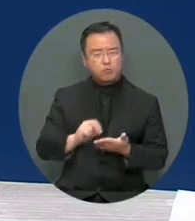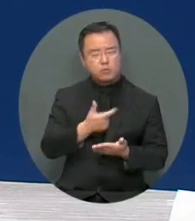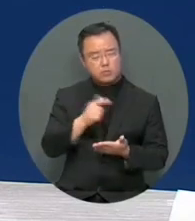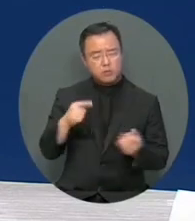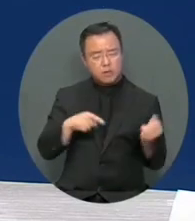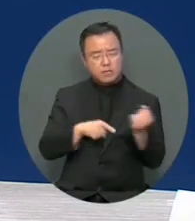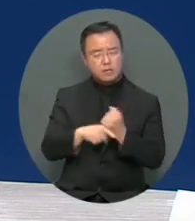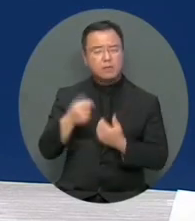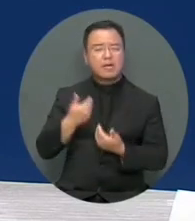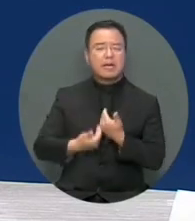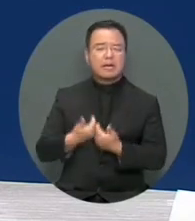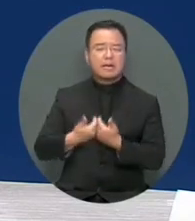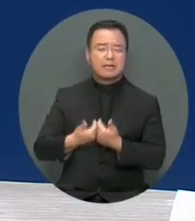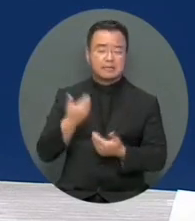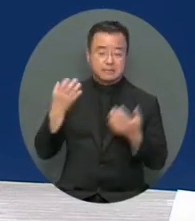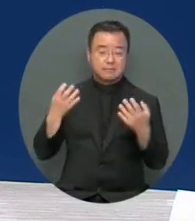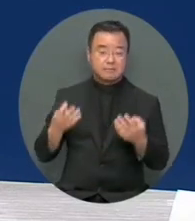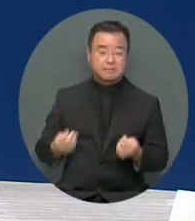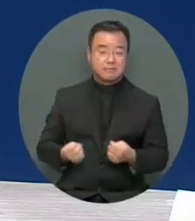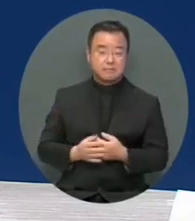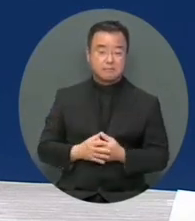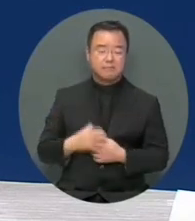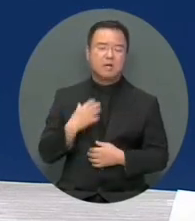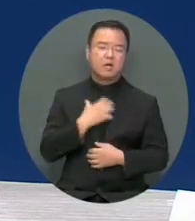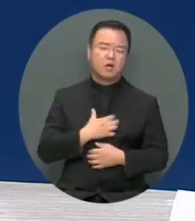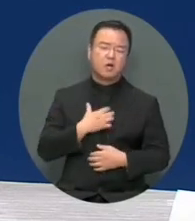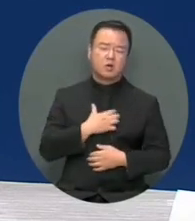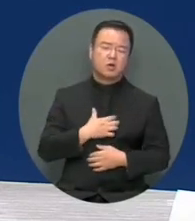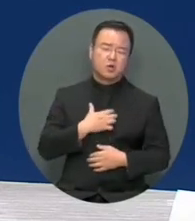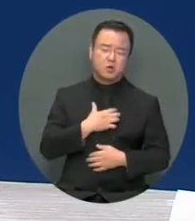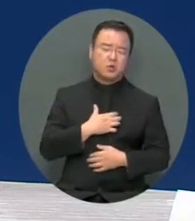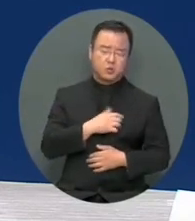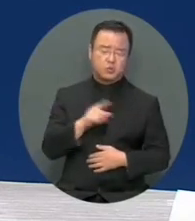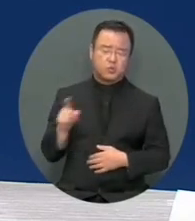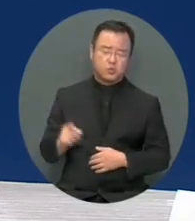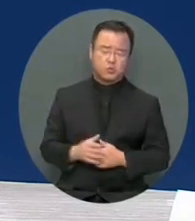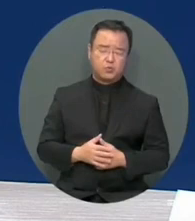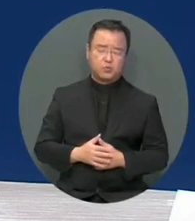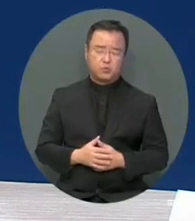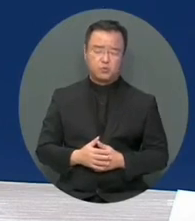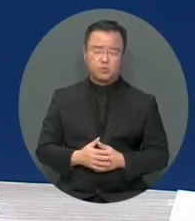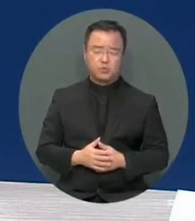가지 갈등 때문에 굉장히 걱정을 많이 국민들이 했습니다만은